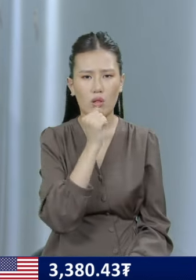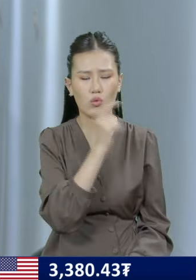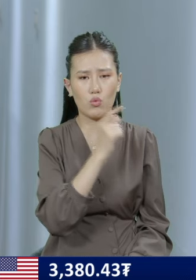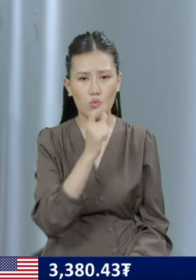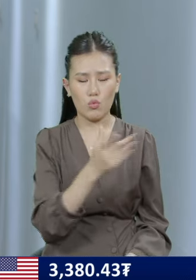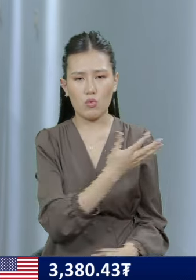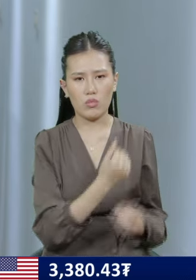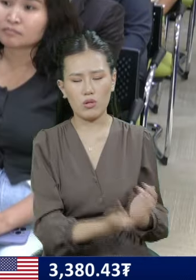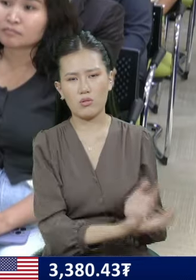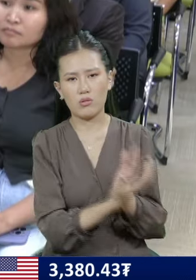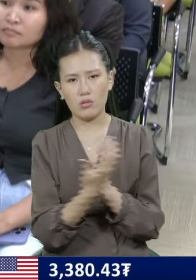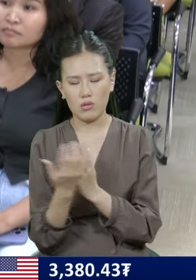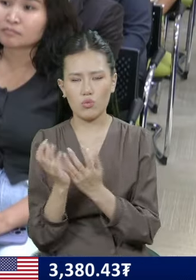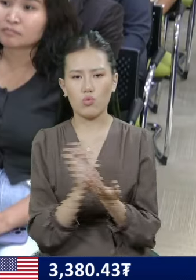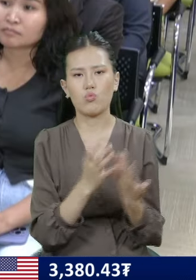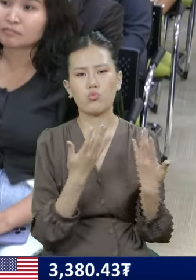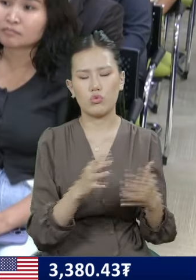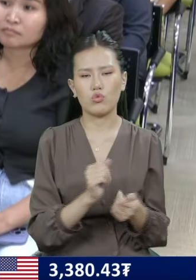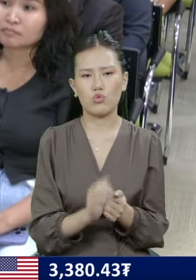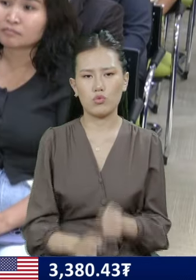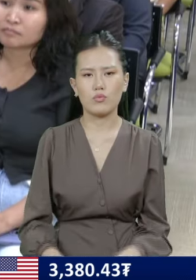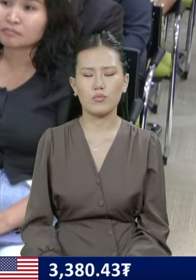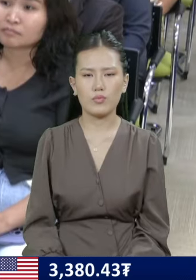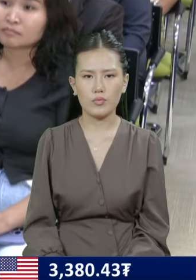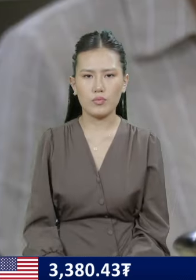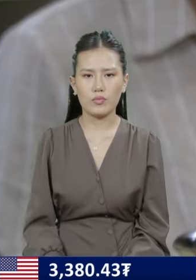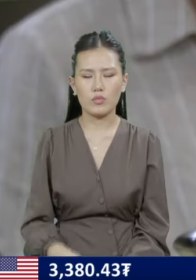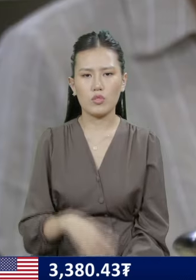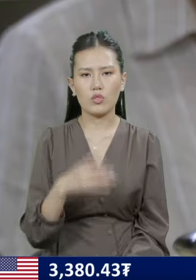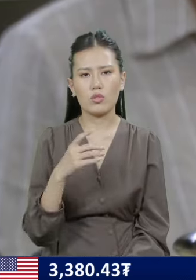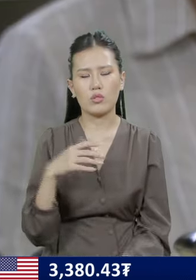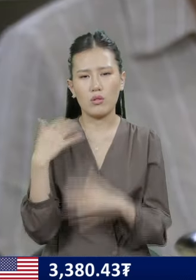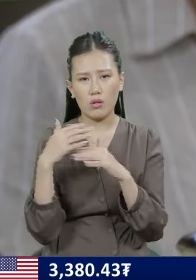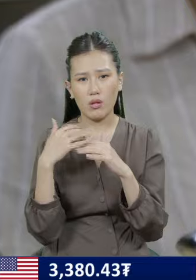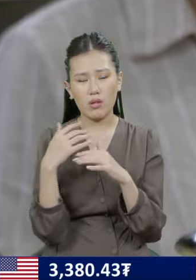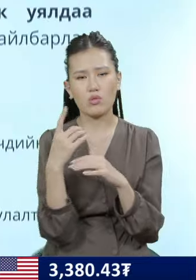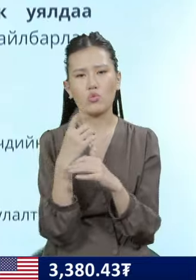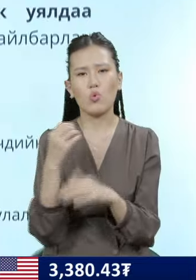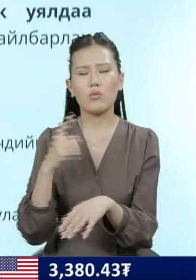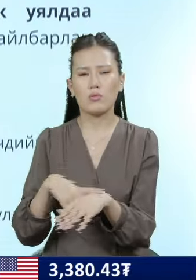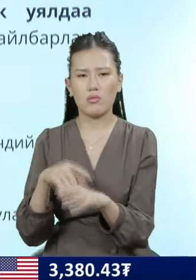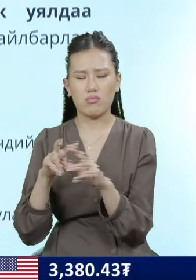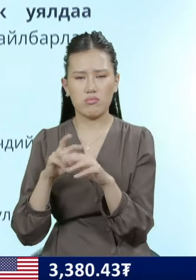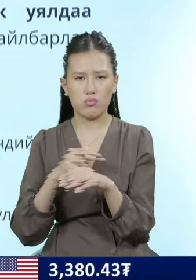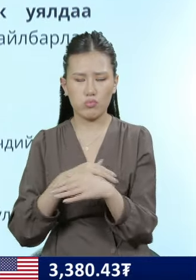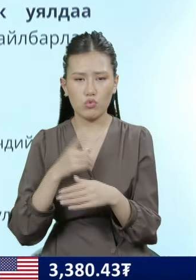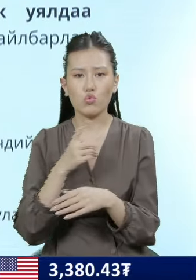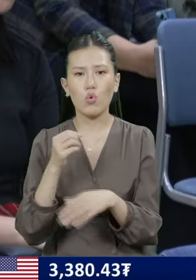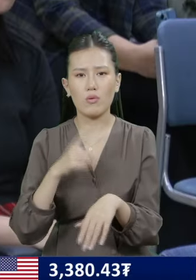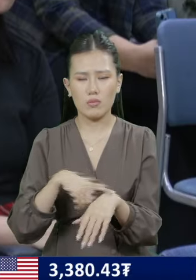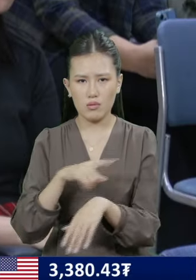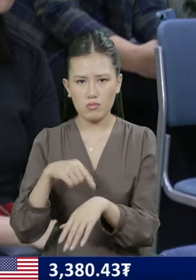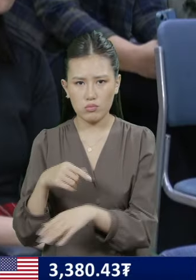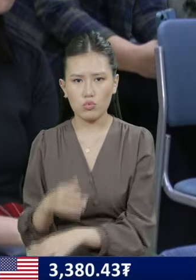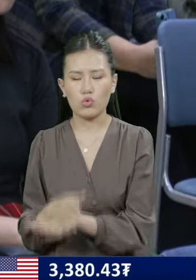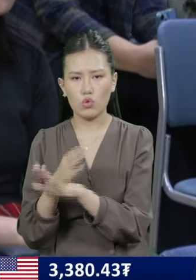сургалтанд бол хамруулад байна. Нийтдээ 100 цаг үргэлжлэх 3 дахь удаагийн сургалтад 20 байгууллагын 25 сэтгүүлч